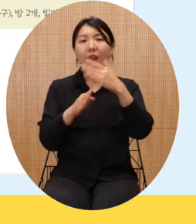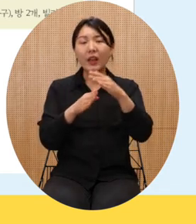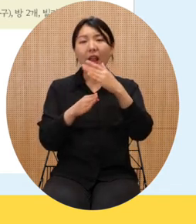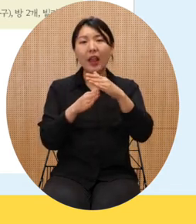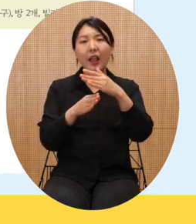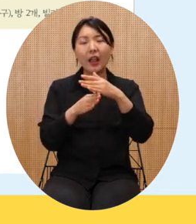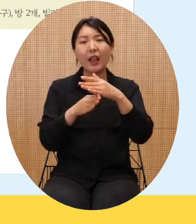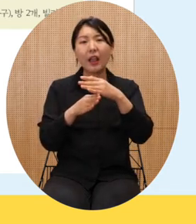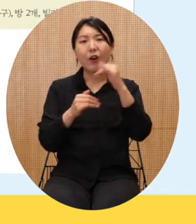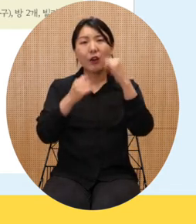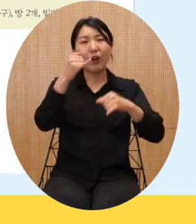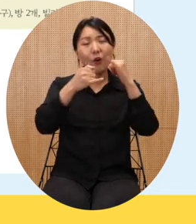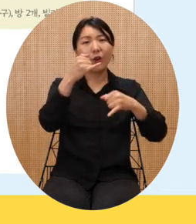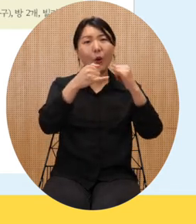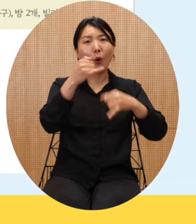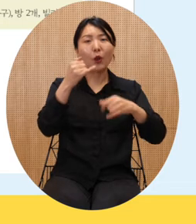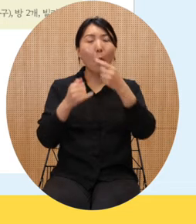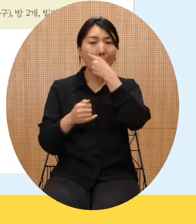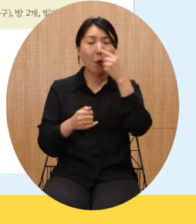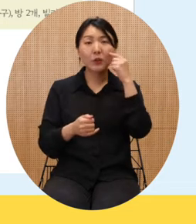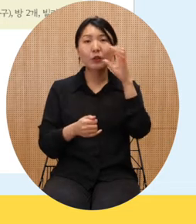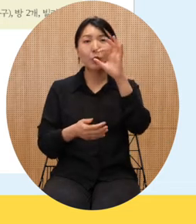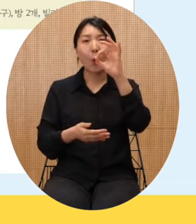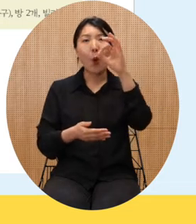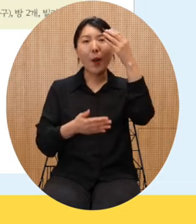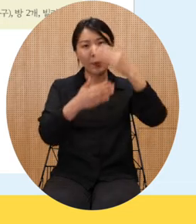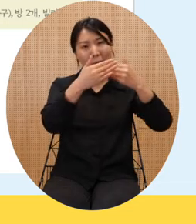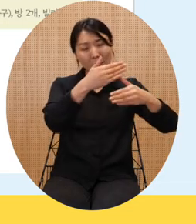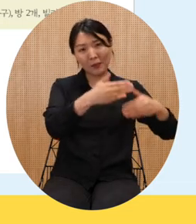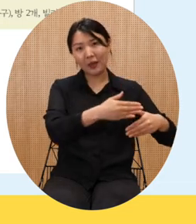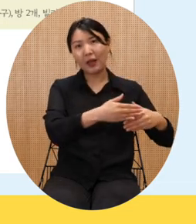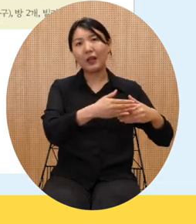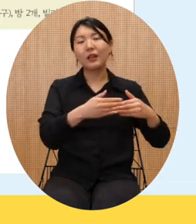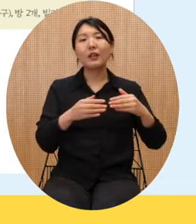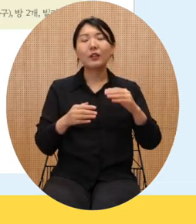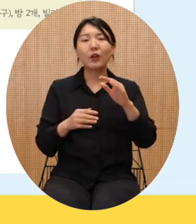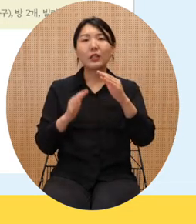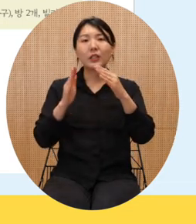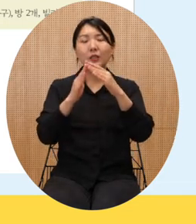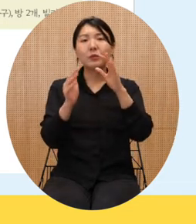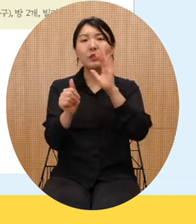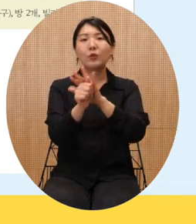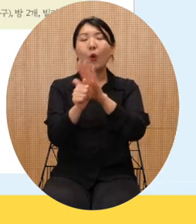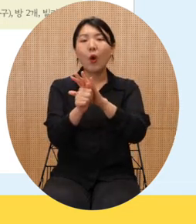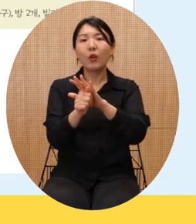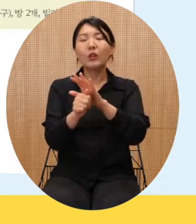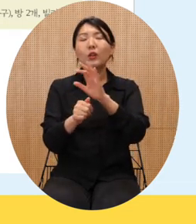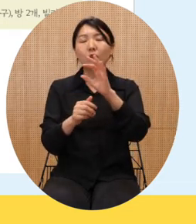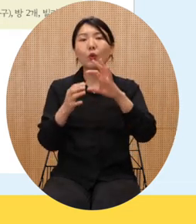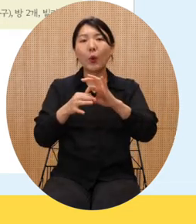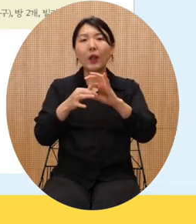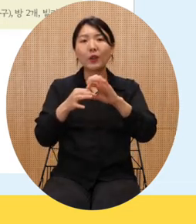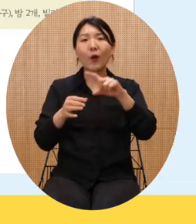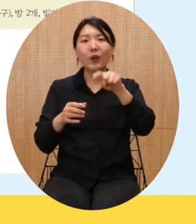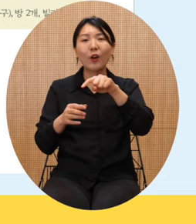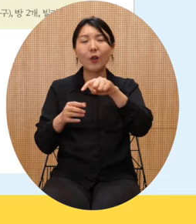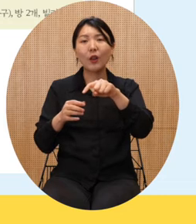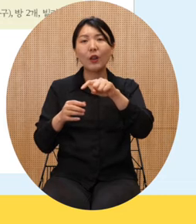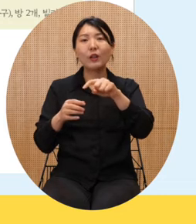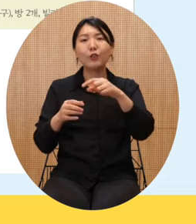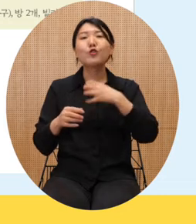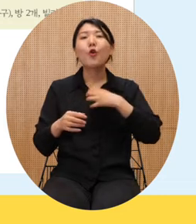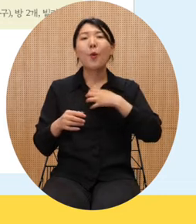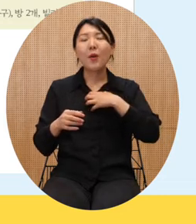못했을 때는 월세 체납을 많이 했던 거예요. 그래서 보증금을 계속 까먹고 계셨는데 이 주거비 지원을 통해서 그런